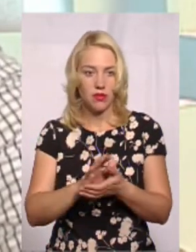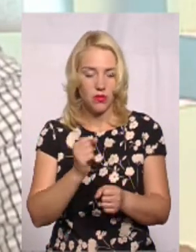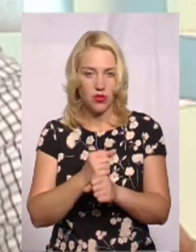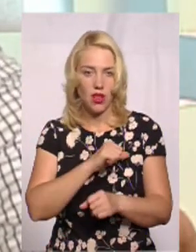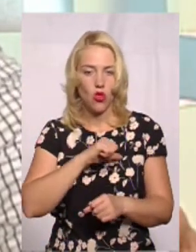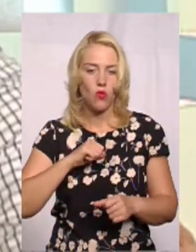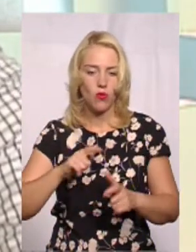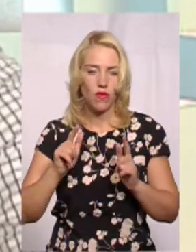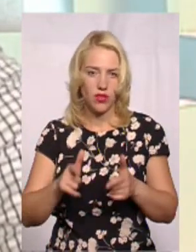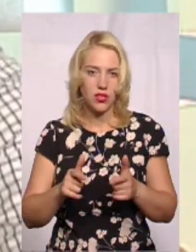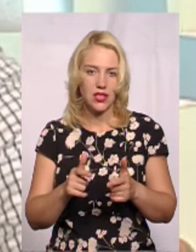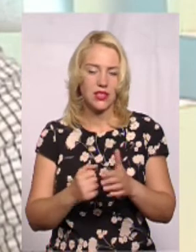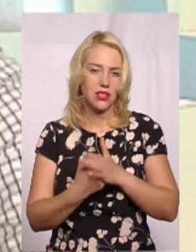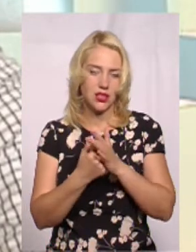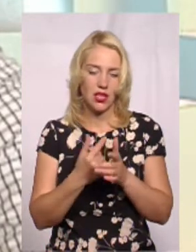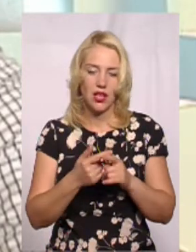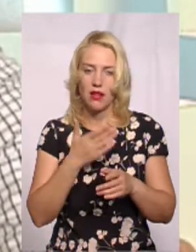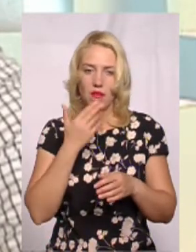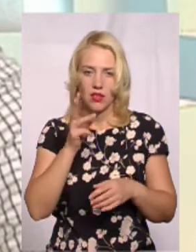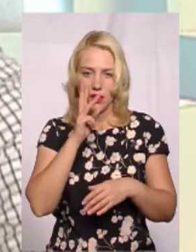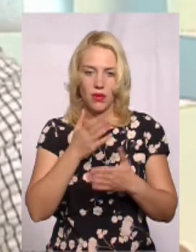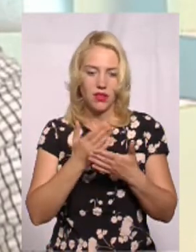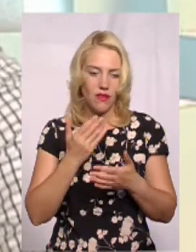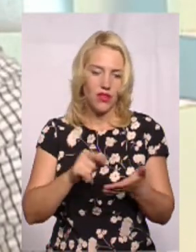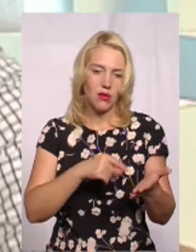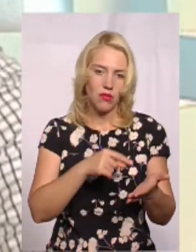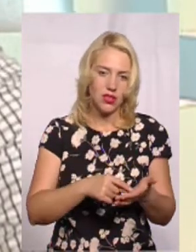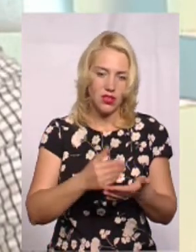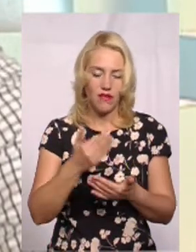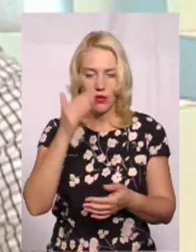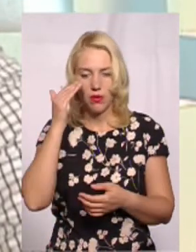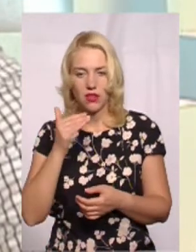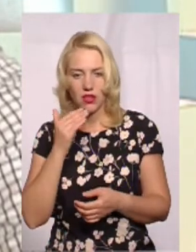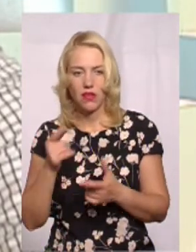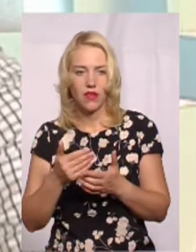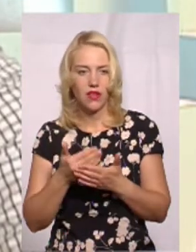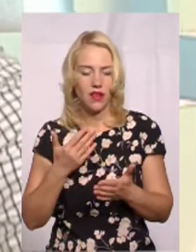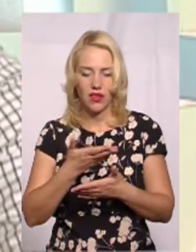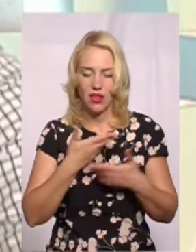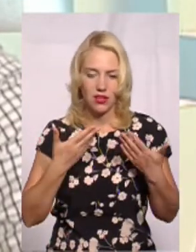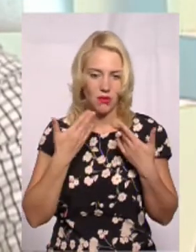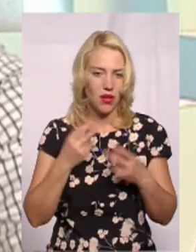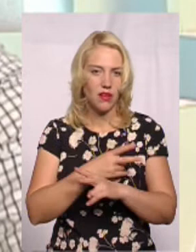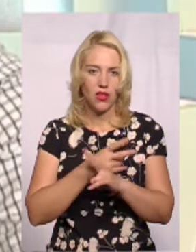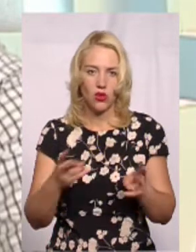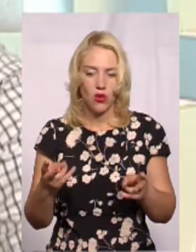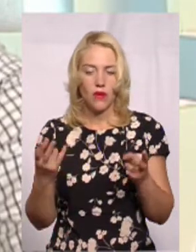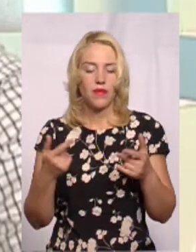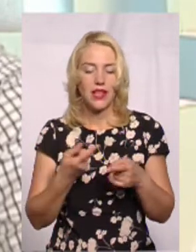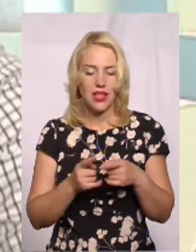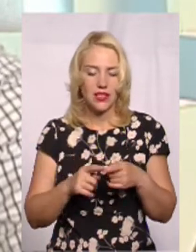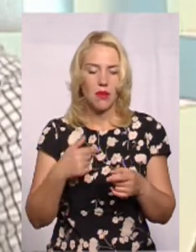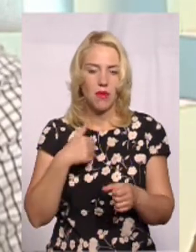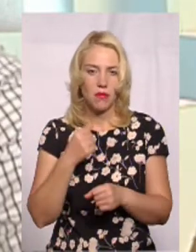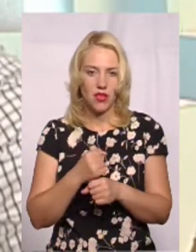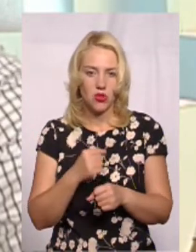Він не отримує ні плати ні від школи, ні від міста, ні від батьків, ні від нас, ні від кого. Ми над цим працюємо, і дійсно треба заохочувати